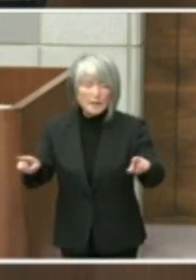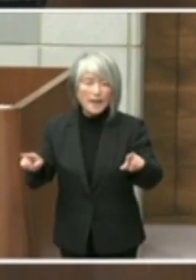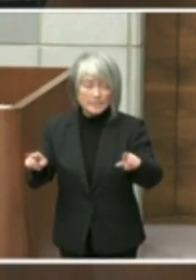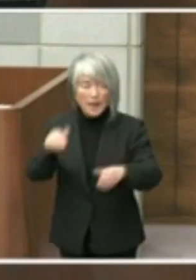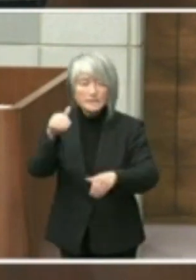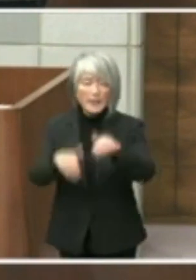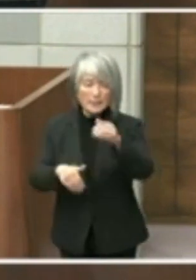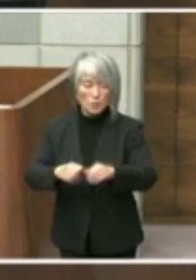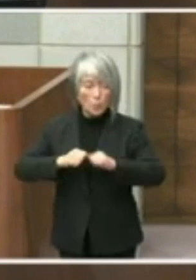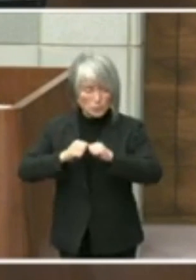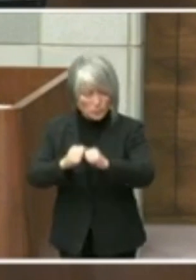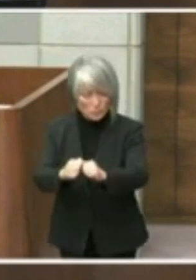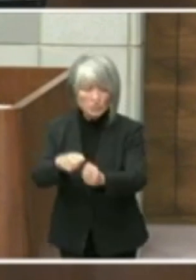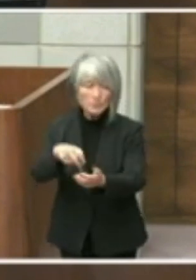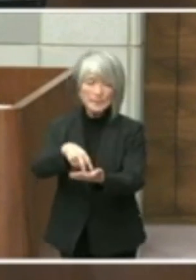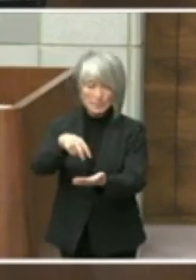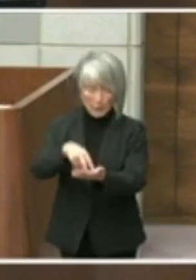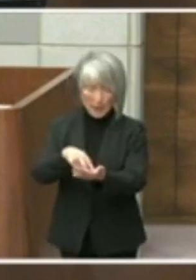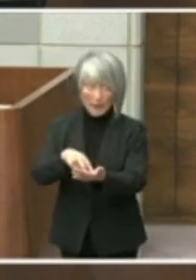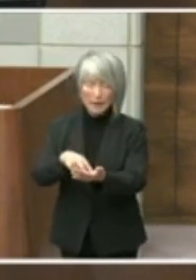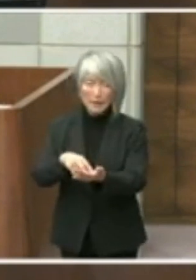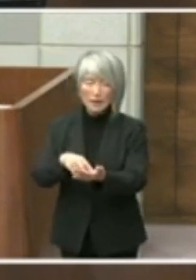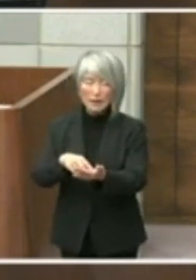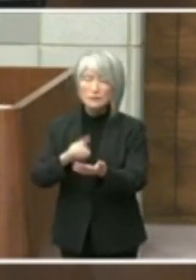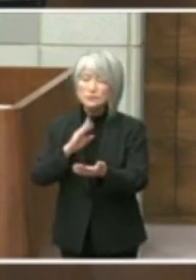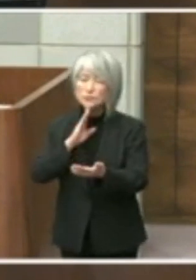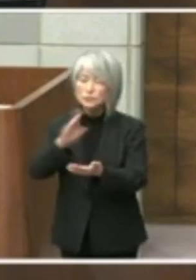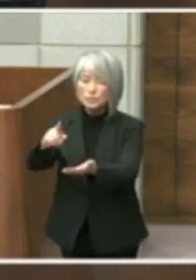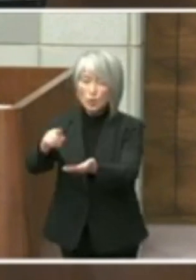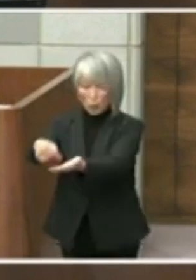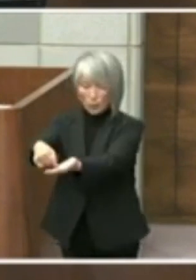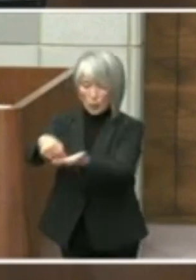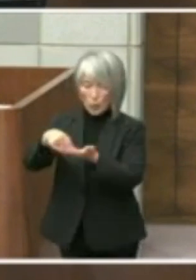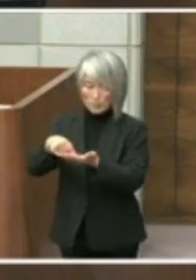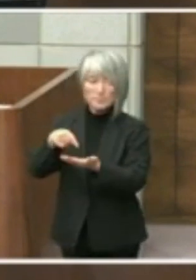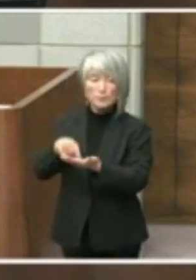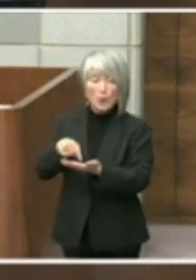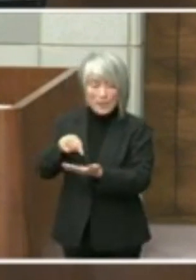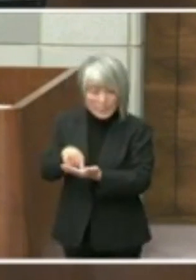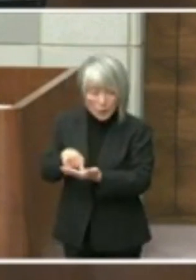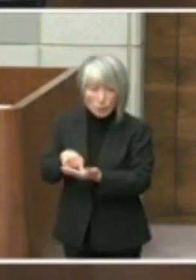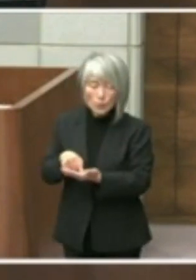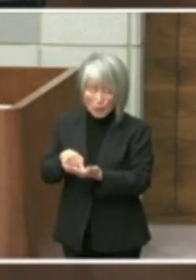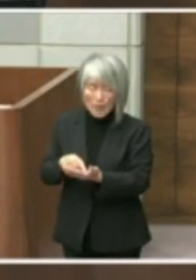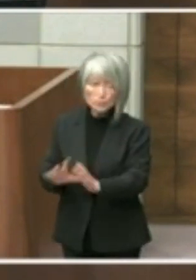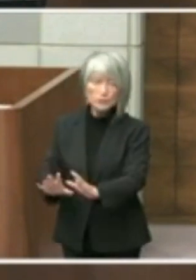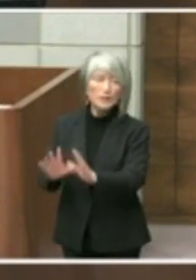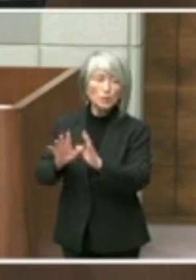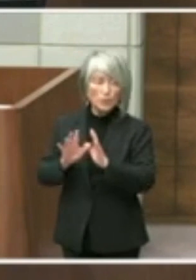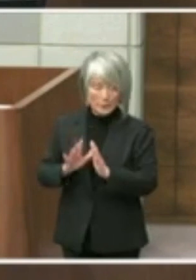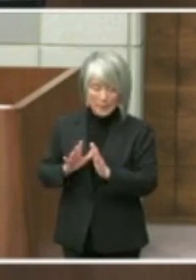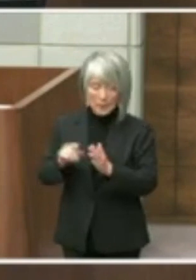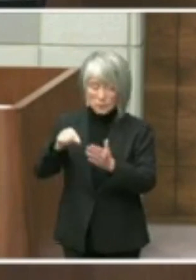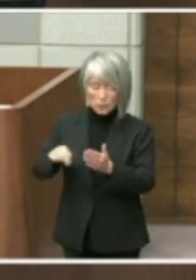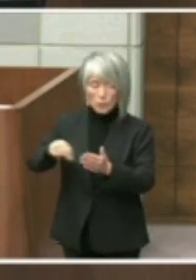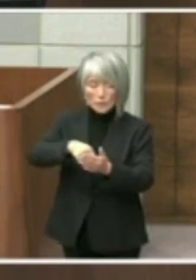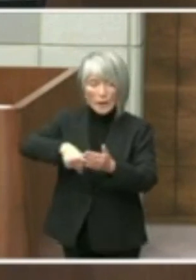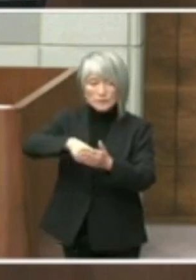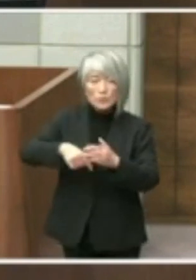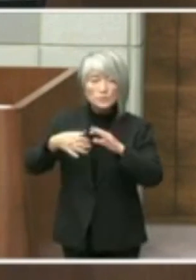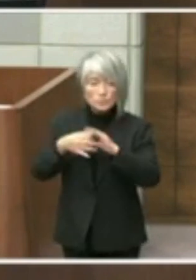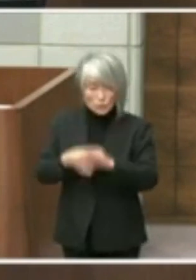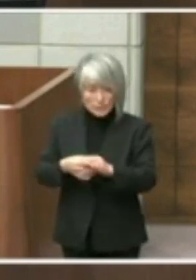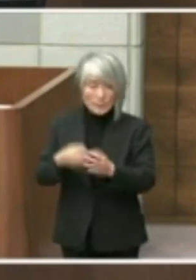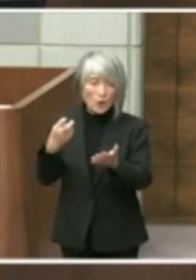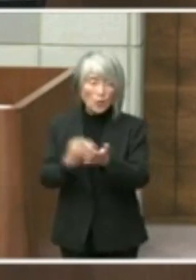から、通報をいただいたこと自体を受け止めまして、通報内容につきまして、法的な